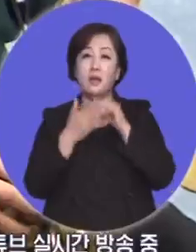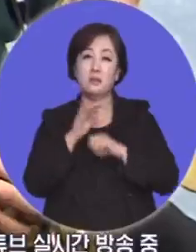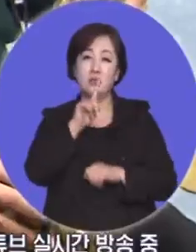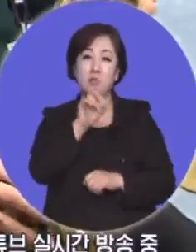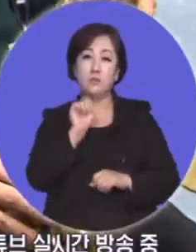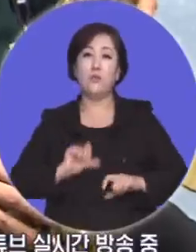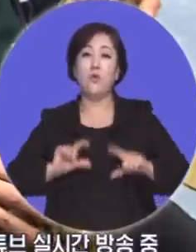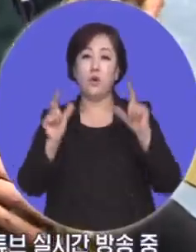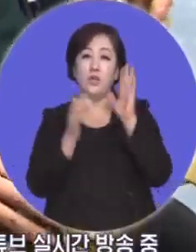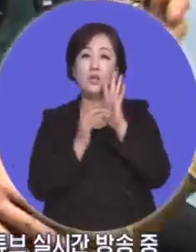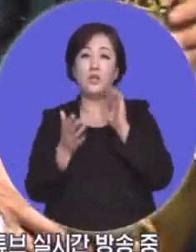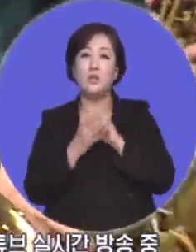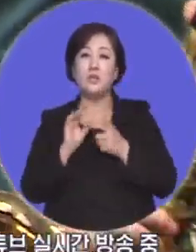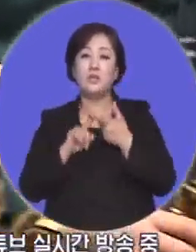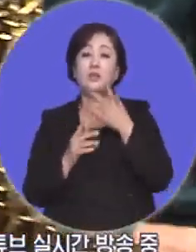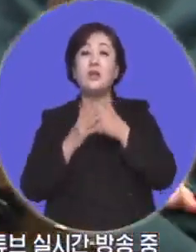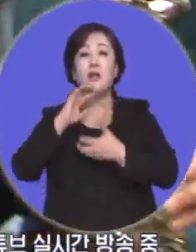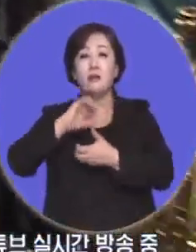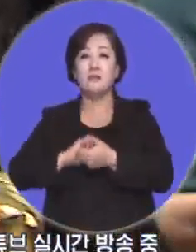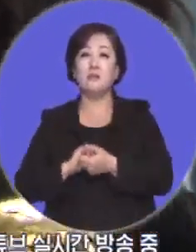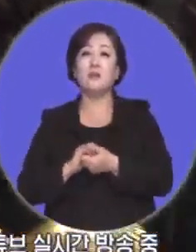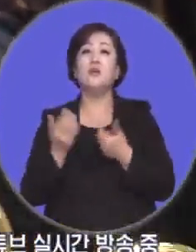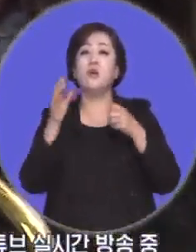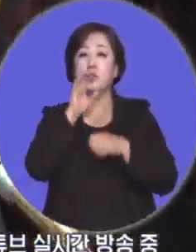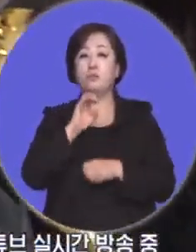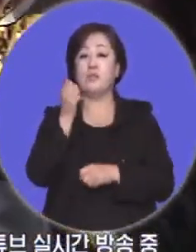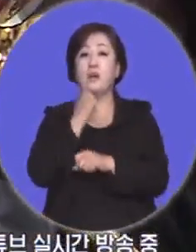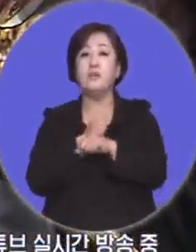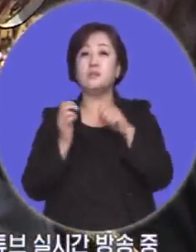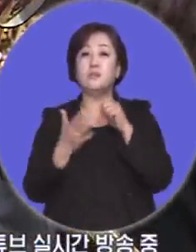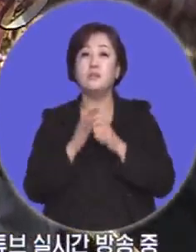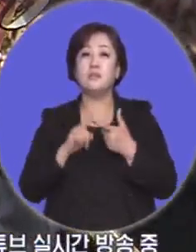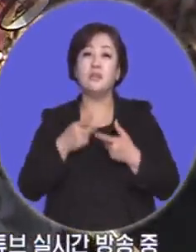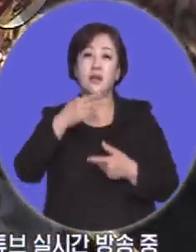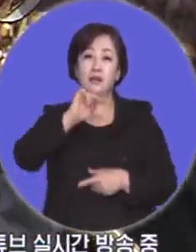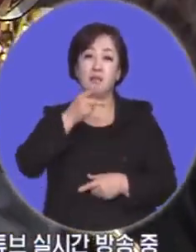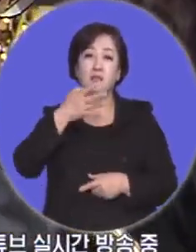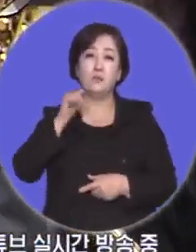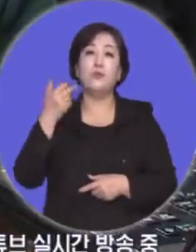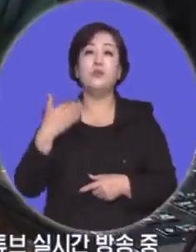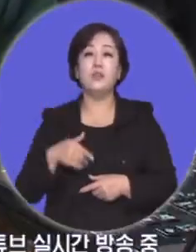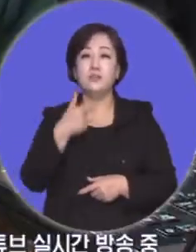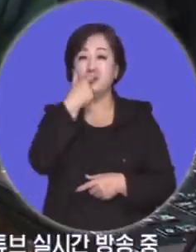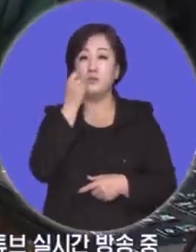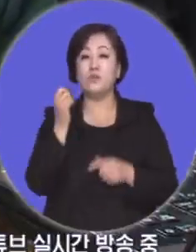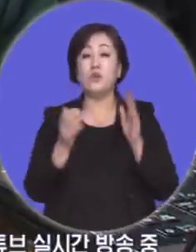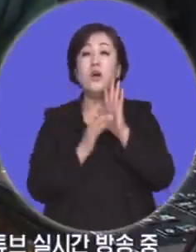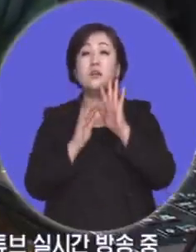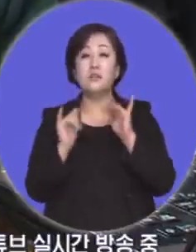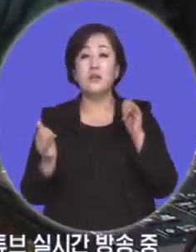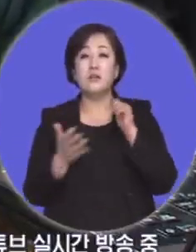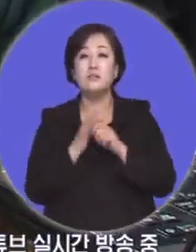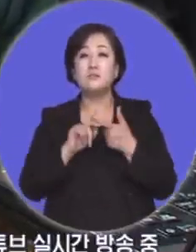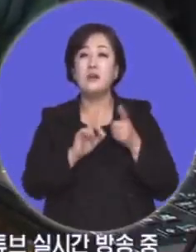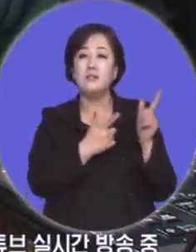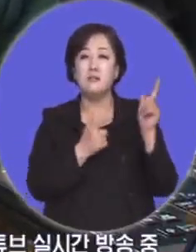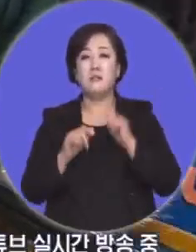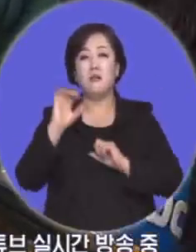열리는 더 로맨틱 앙상블 정기연주회에서는 아마추어 색소폰 연주자들이 다양한 공연을